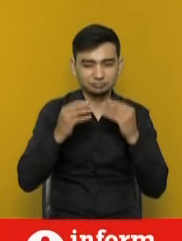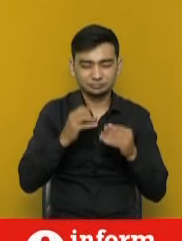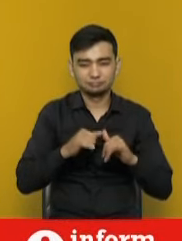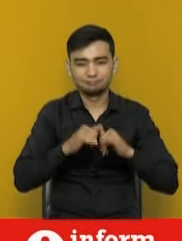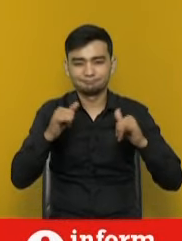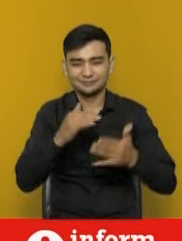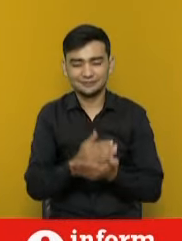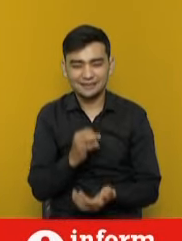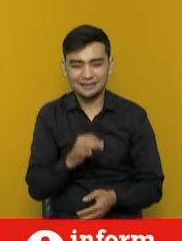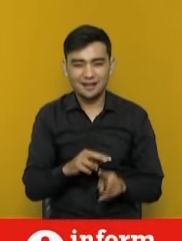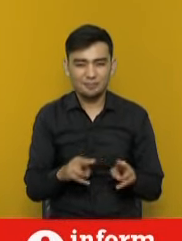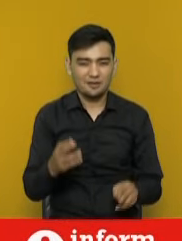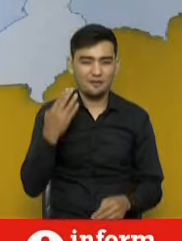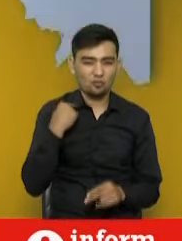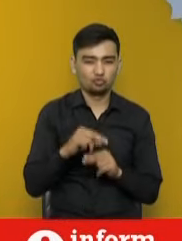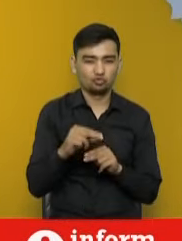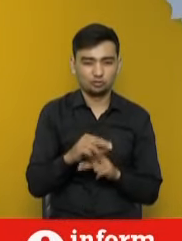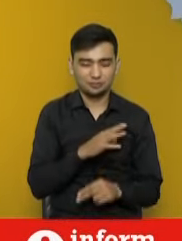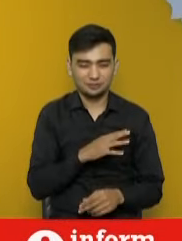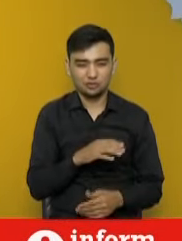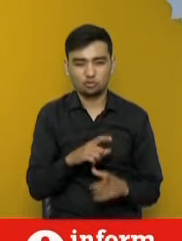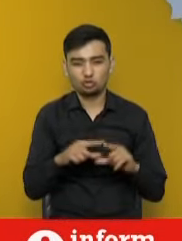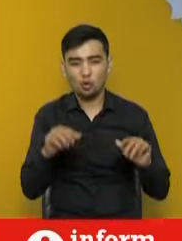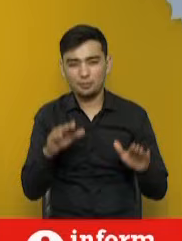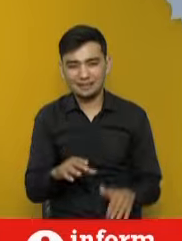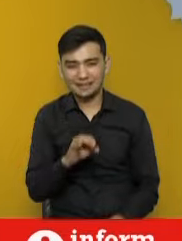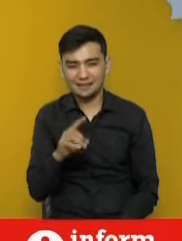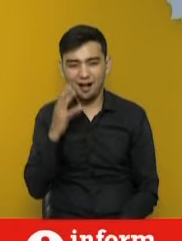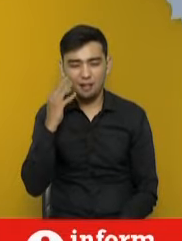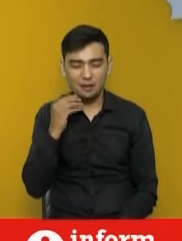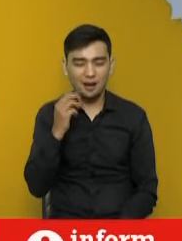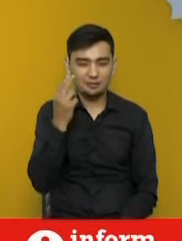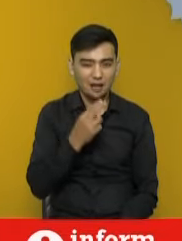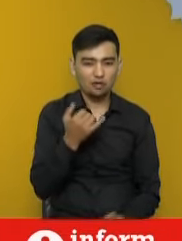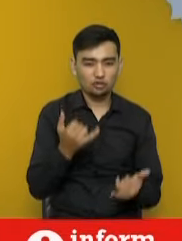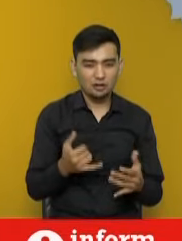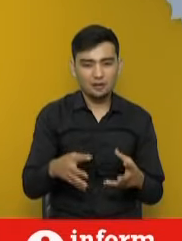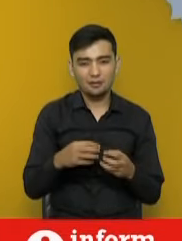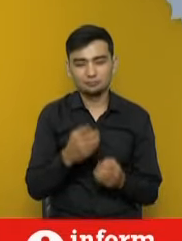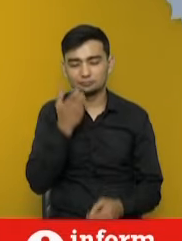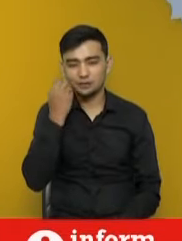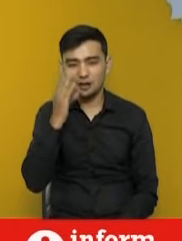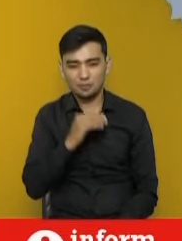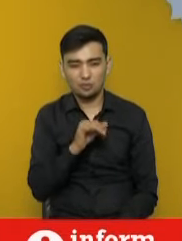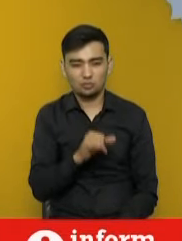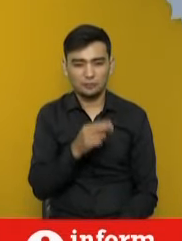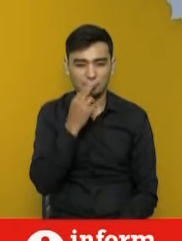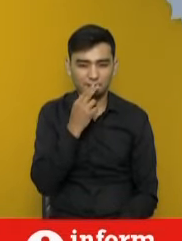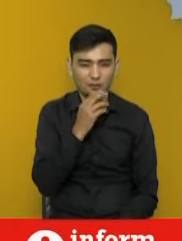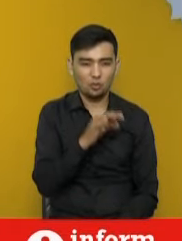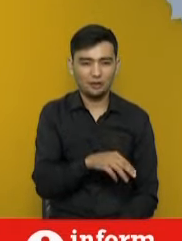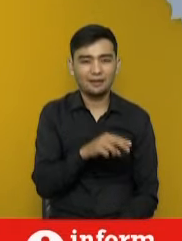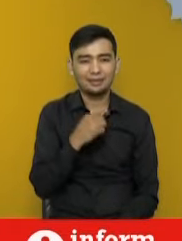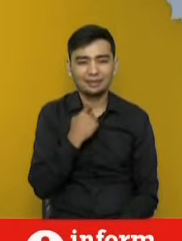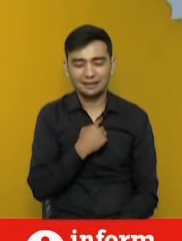расширяется. Так, если ранее обучение могли пройти только школьники из Астаны и Алматы, то теперь такая возможность есть у подростков из